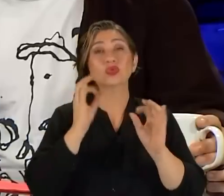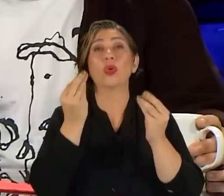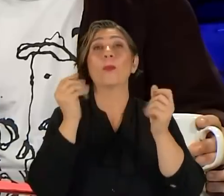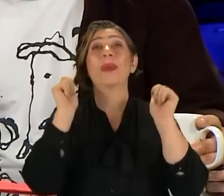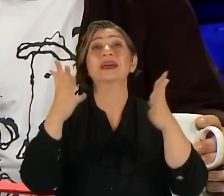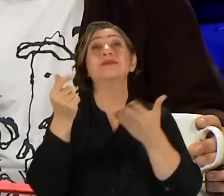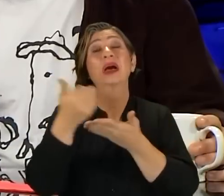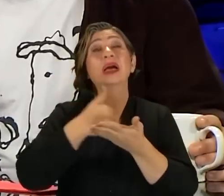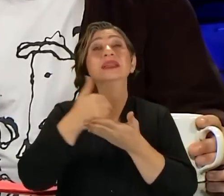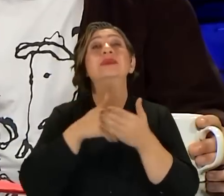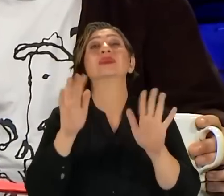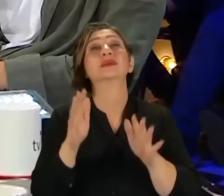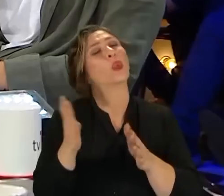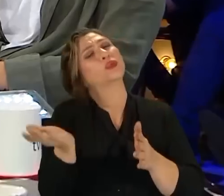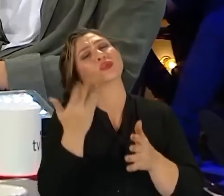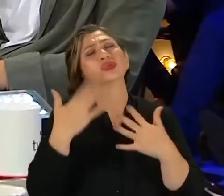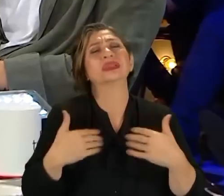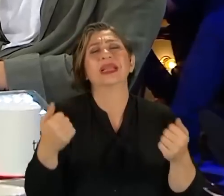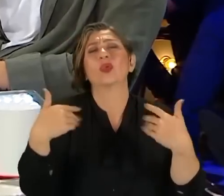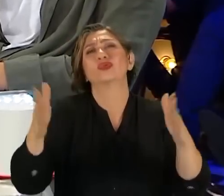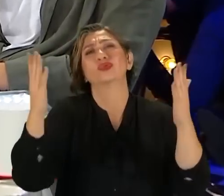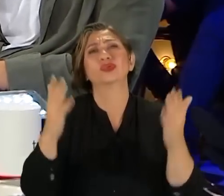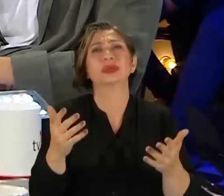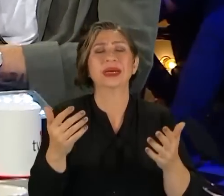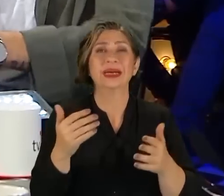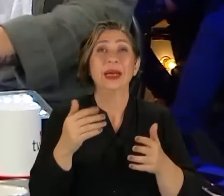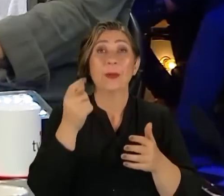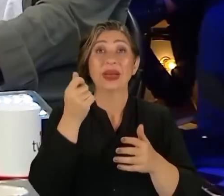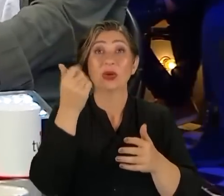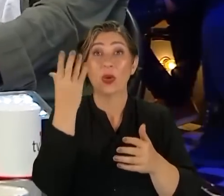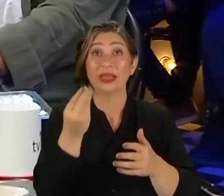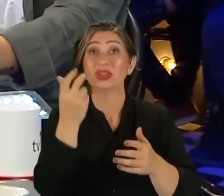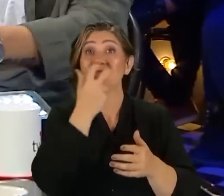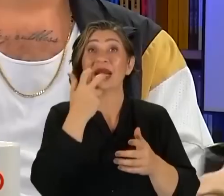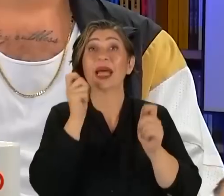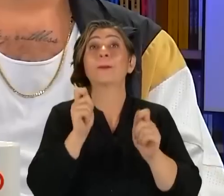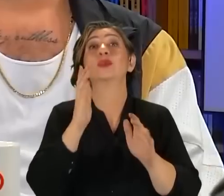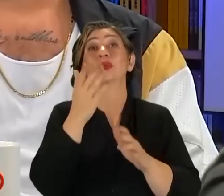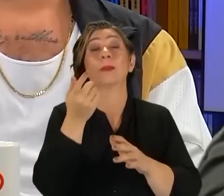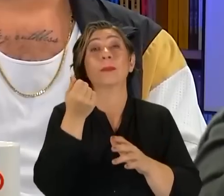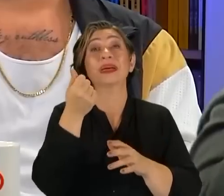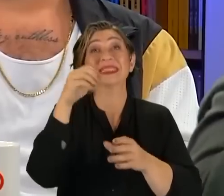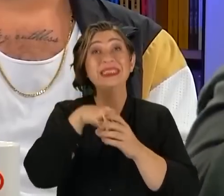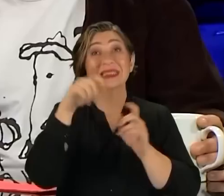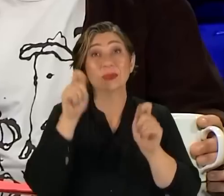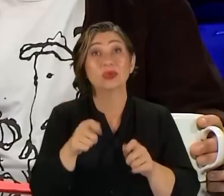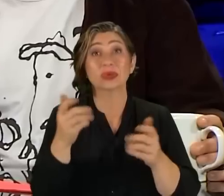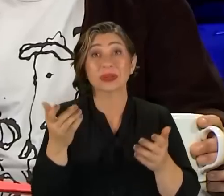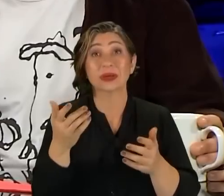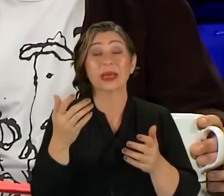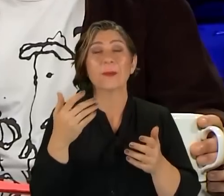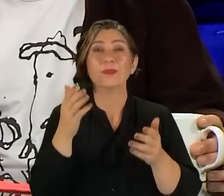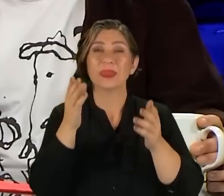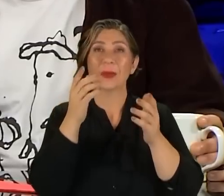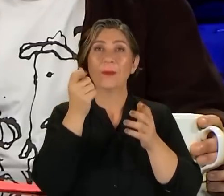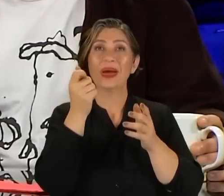paranız olmayacak. Olmasın. Çünkü parası olanlara yönelik şarkılar yapmıyorsunuz. Yani parası için yapıyor olsaydık zaten. Motivasyon gerekiyor